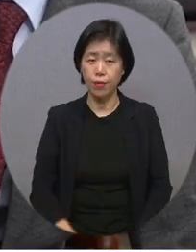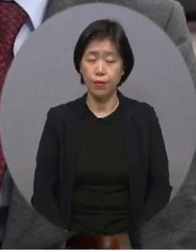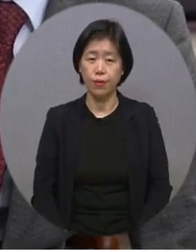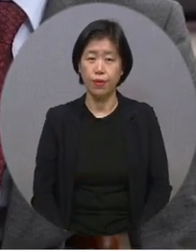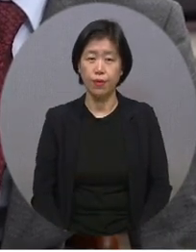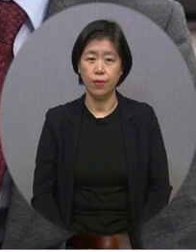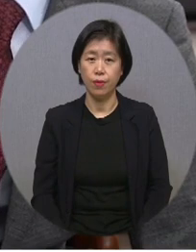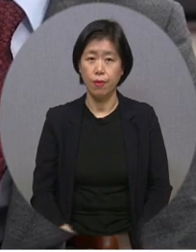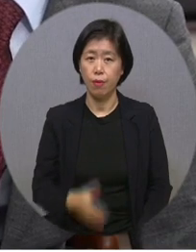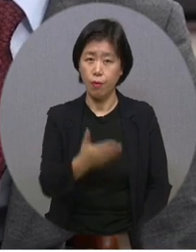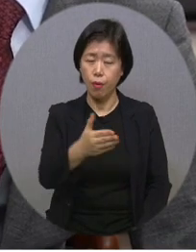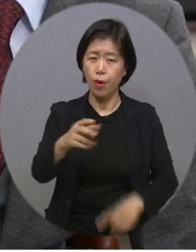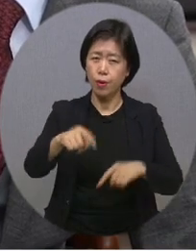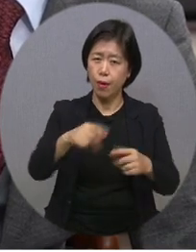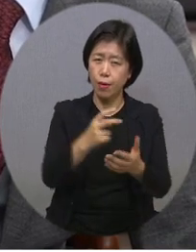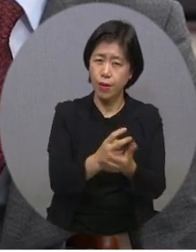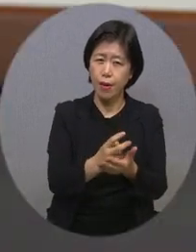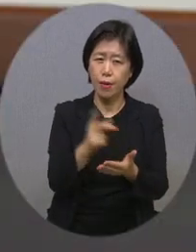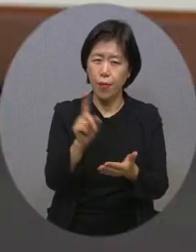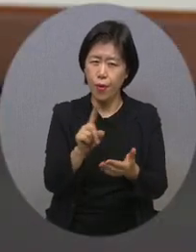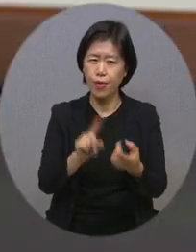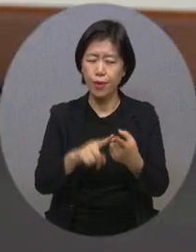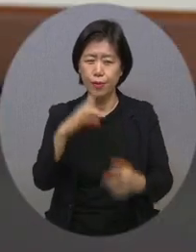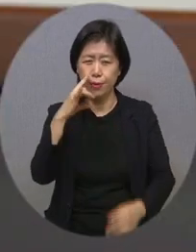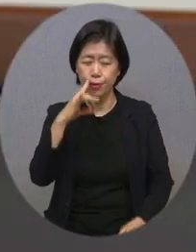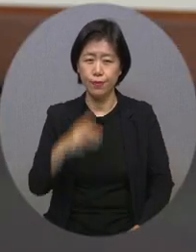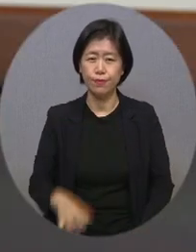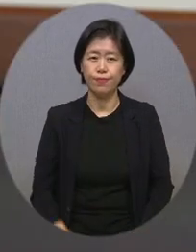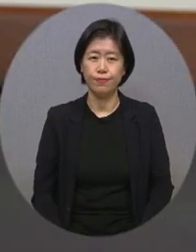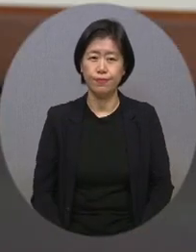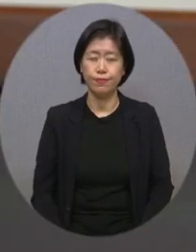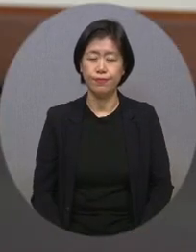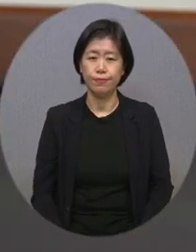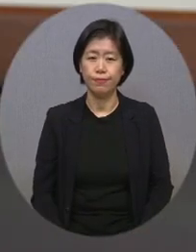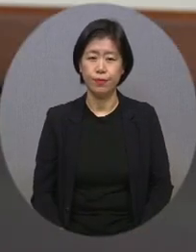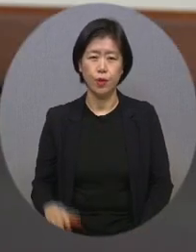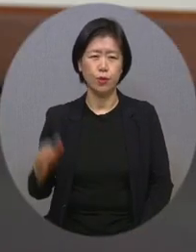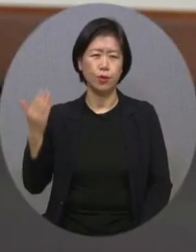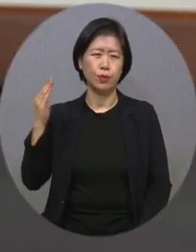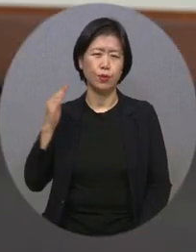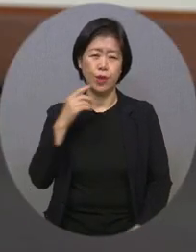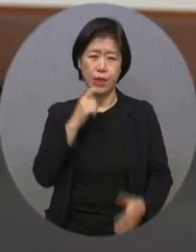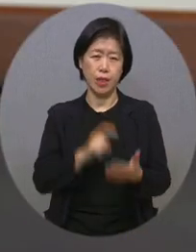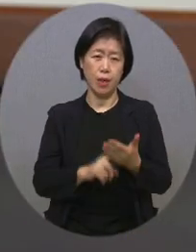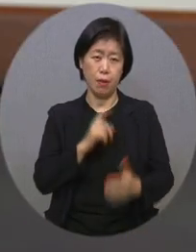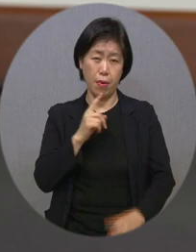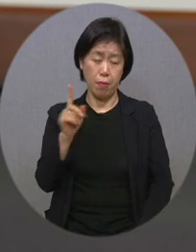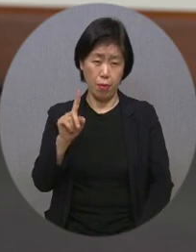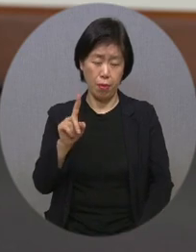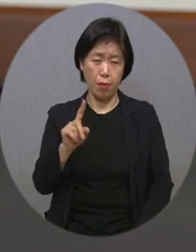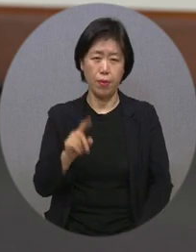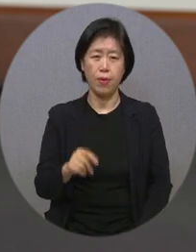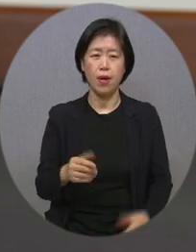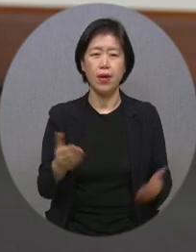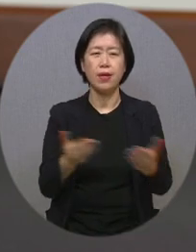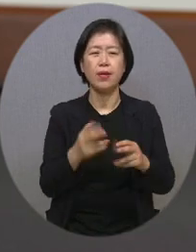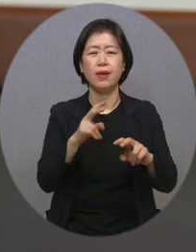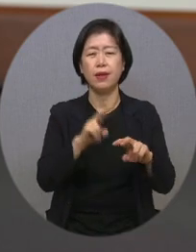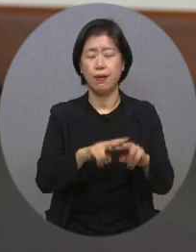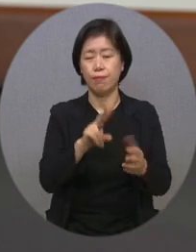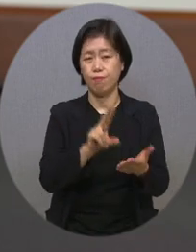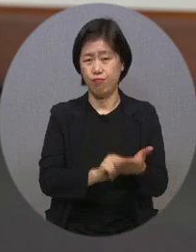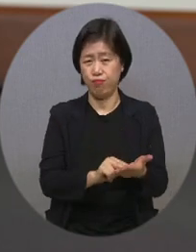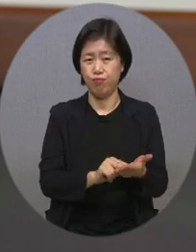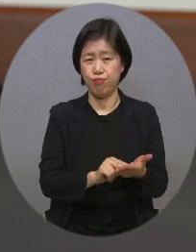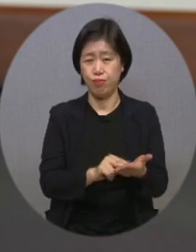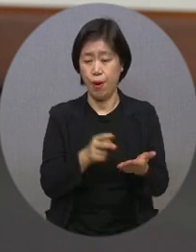계셔서 이런 성과가 있었는지 말씀 부탁드리겠습니다. 아무래도 어떻게 보면 요즘 뭐 흔히 얘기하는 일자리 문제 때문에 그 일자리가